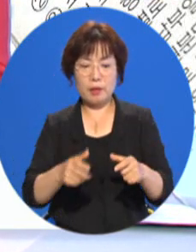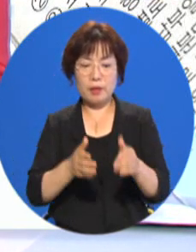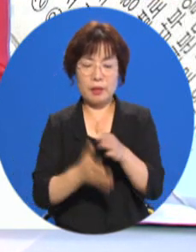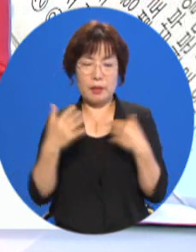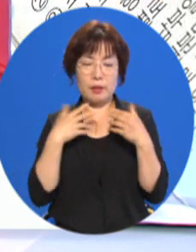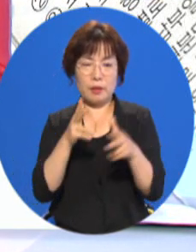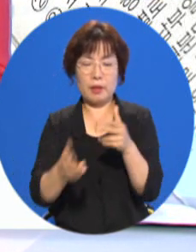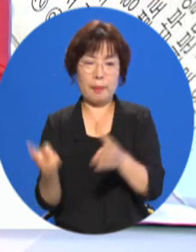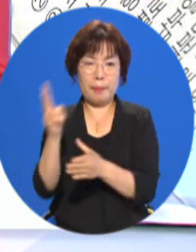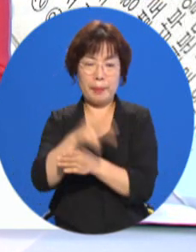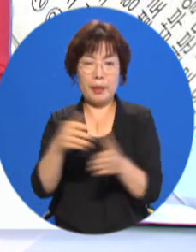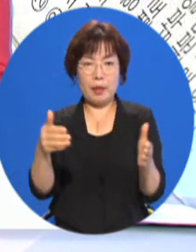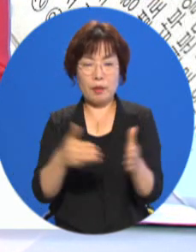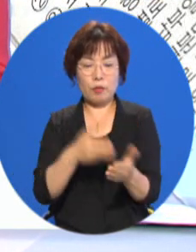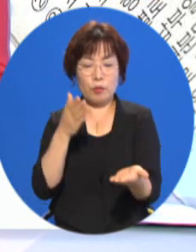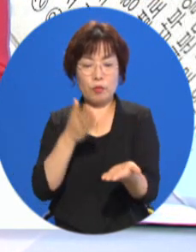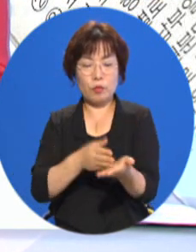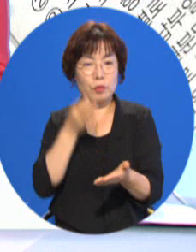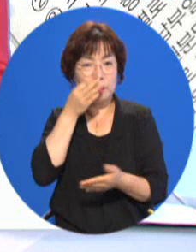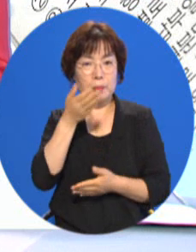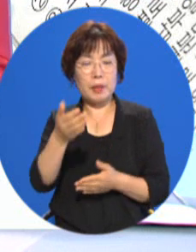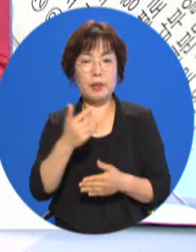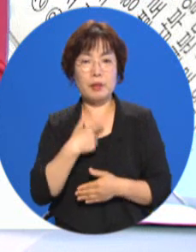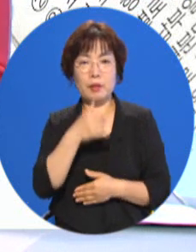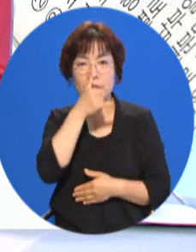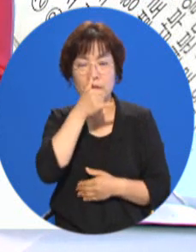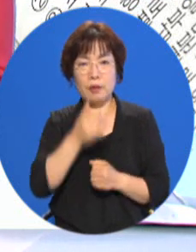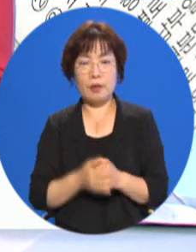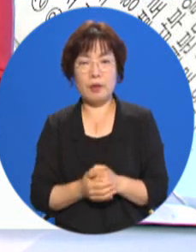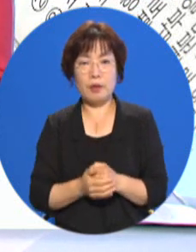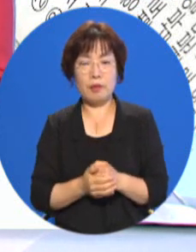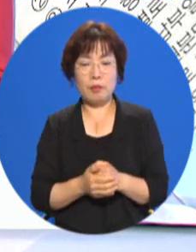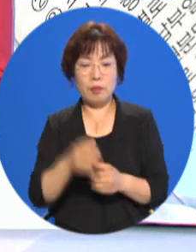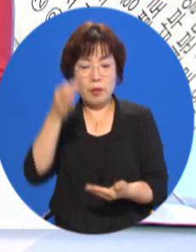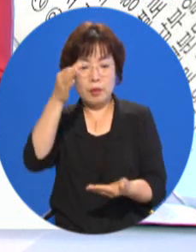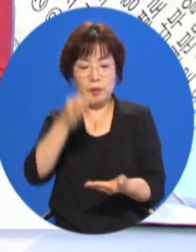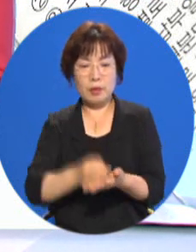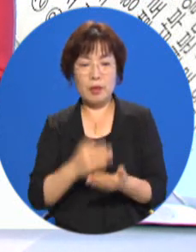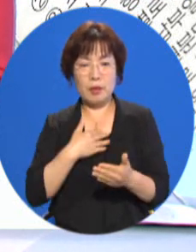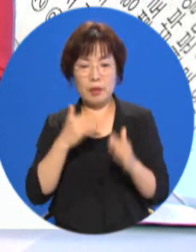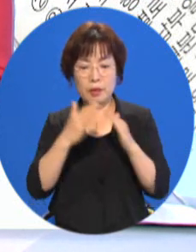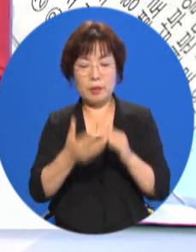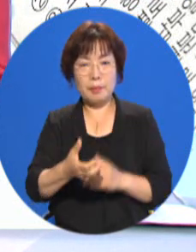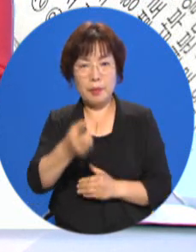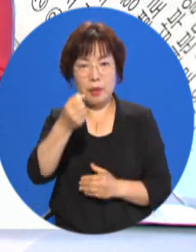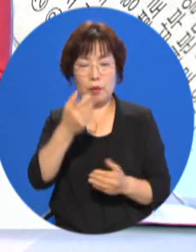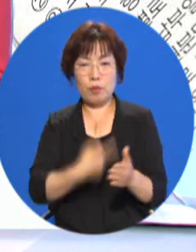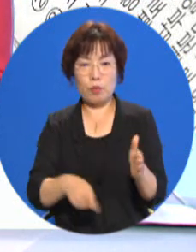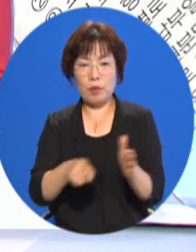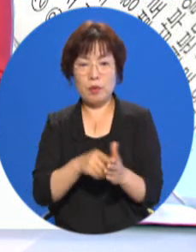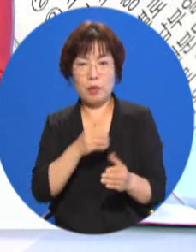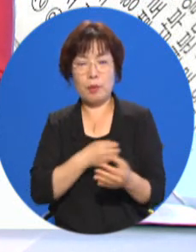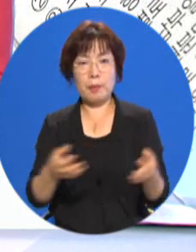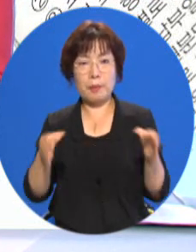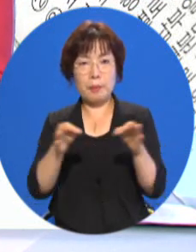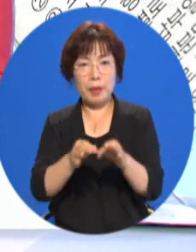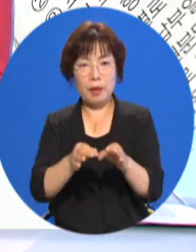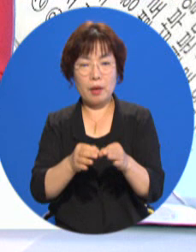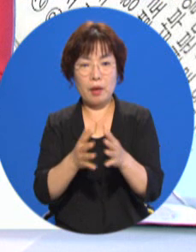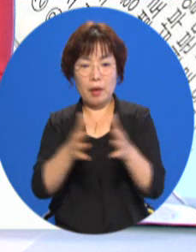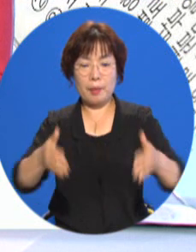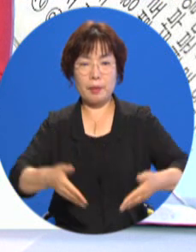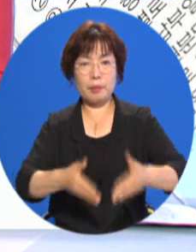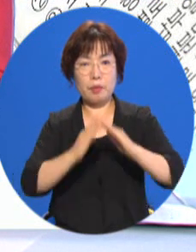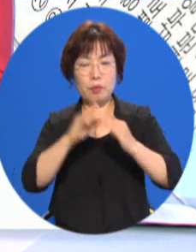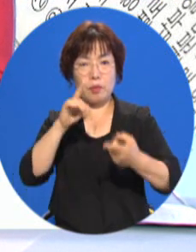승인을 내줘서 저희들이 보도한 기억이 나네요. 네, 보다 저렴한 가격에 내 집을 마련하기 위해 조합원들끼리 돈을 모아서